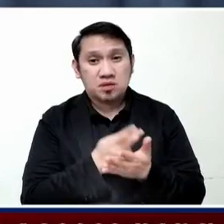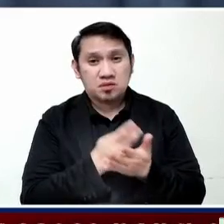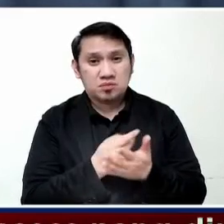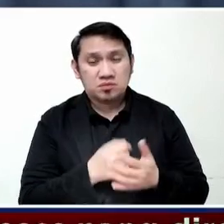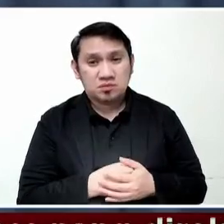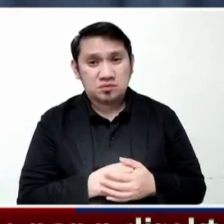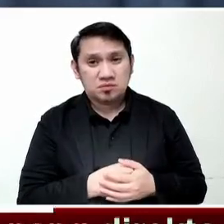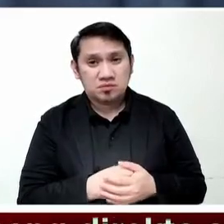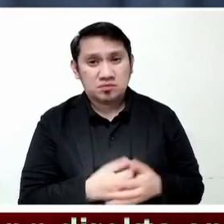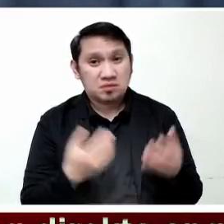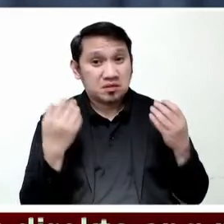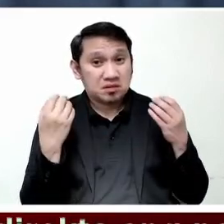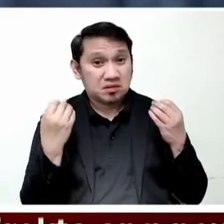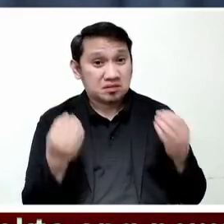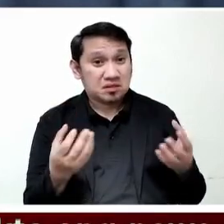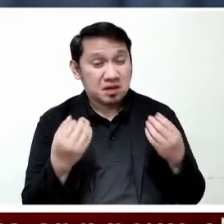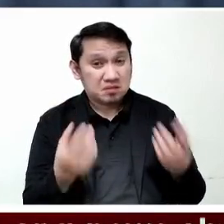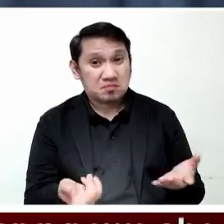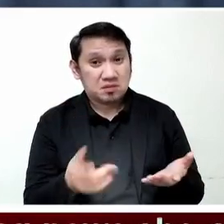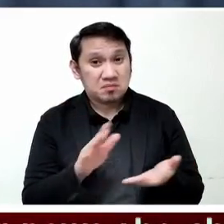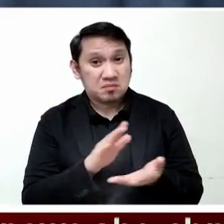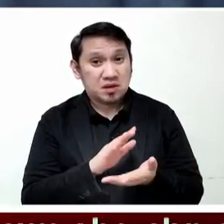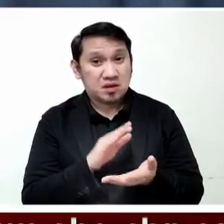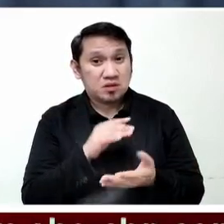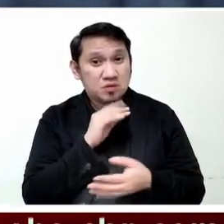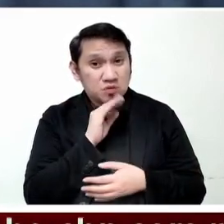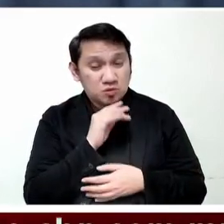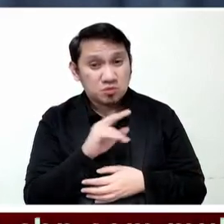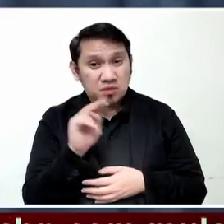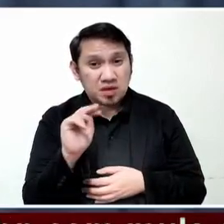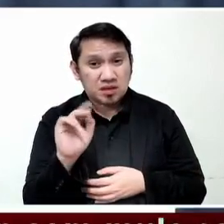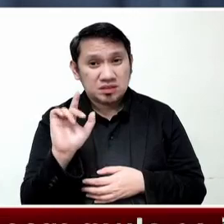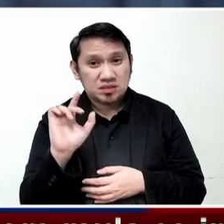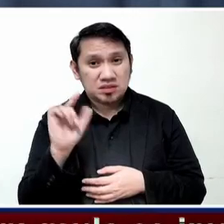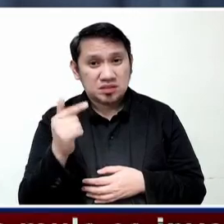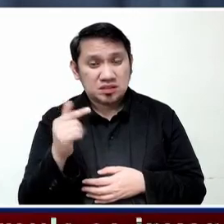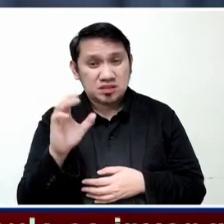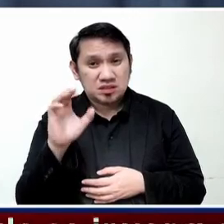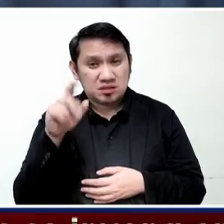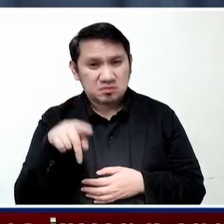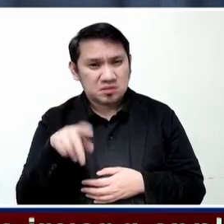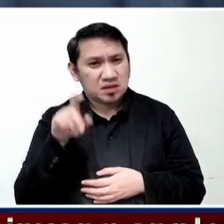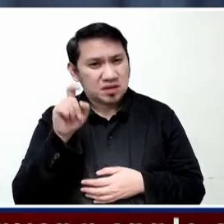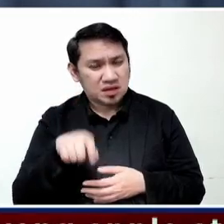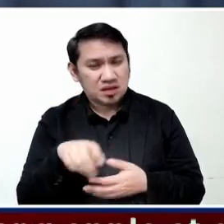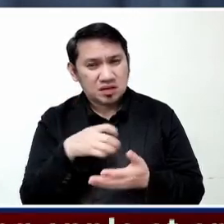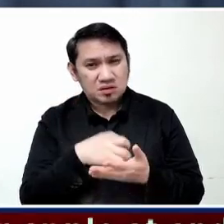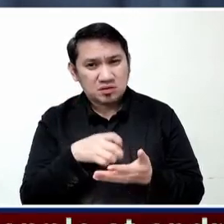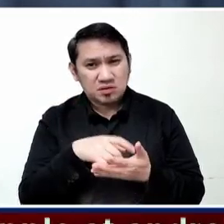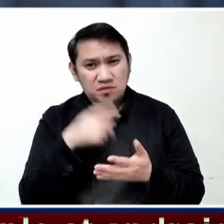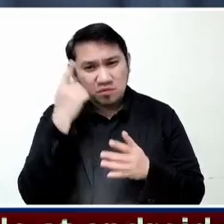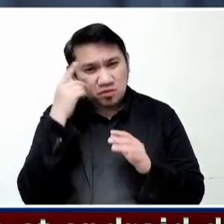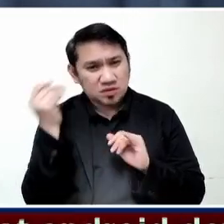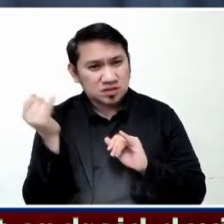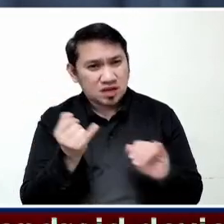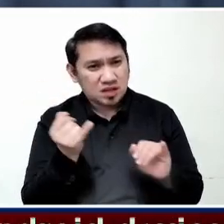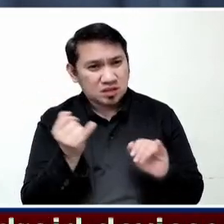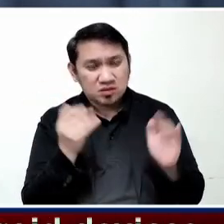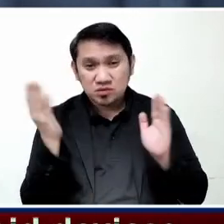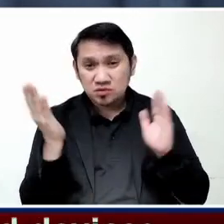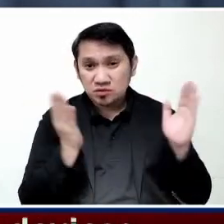dumi doon sa NGCP na ganong kamahal kailangang gastusin sa janitorial services,